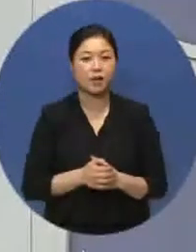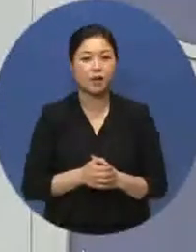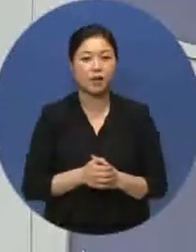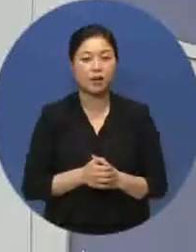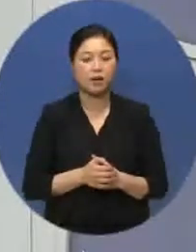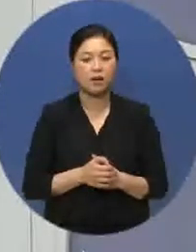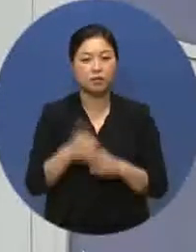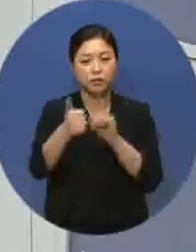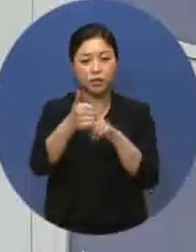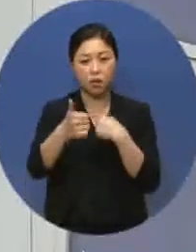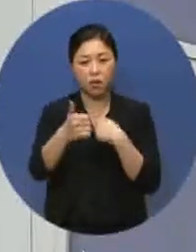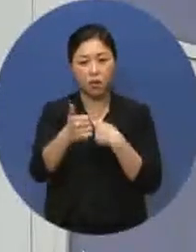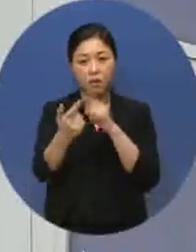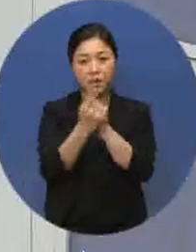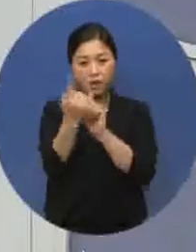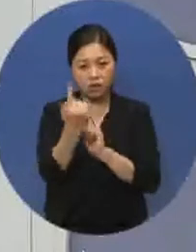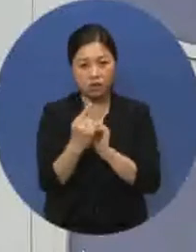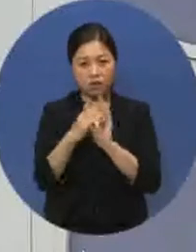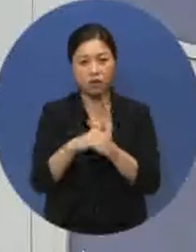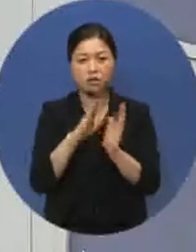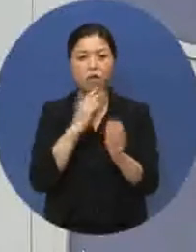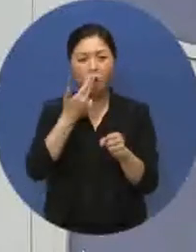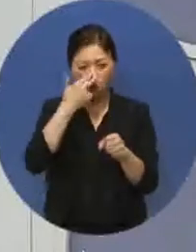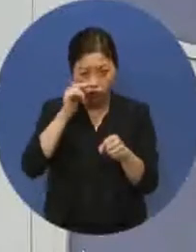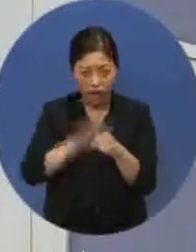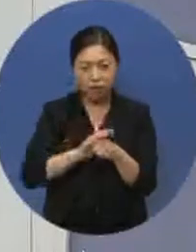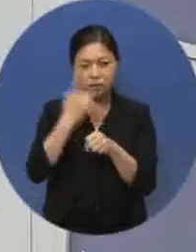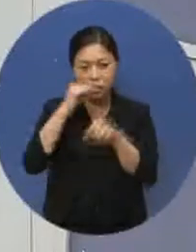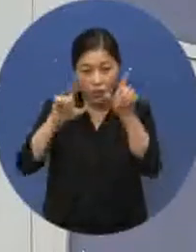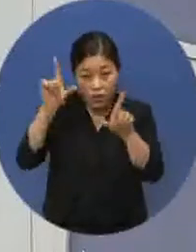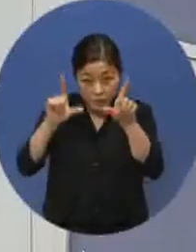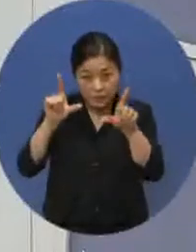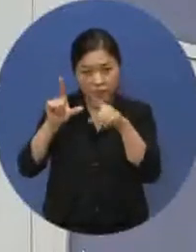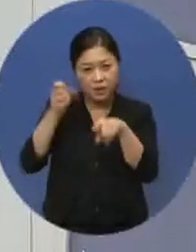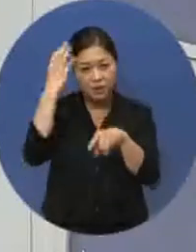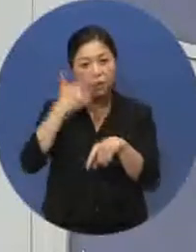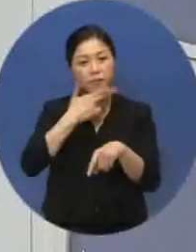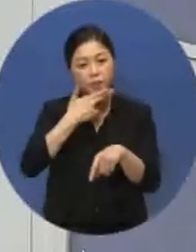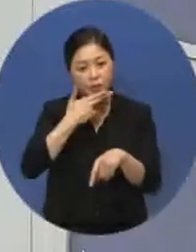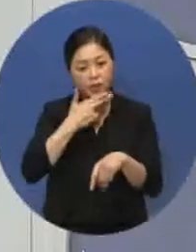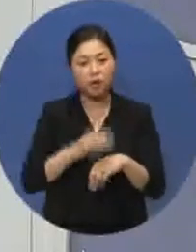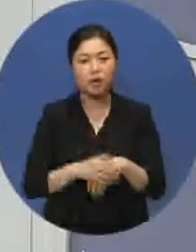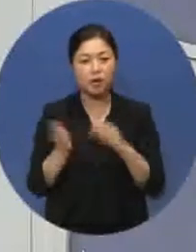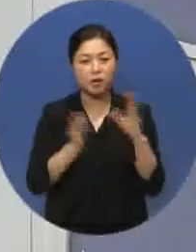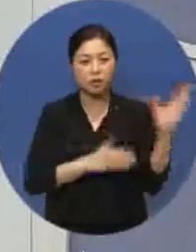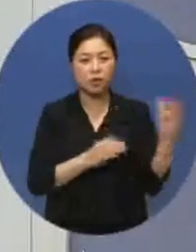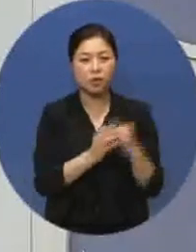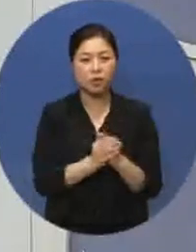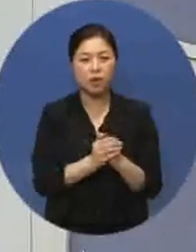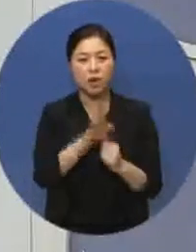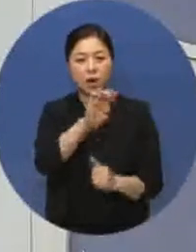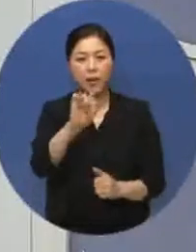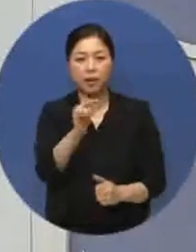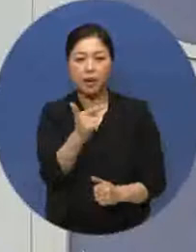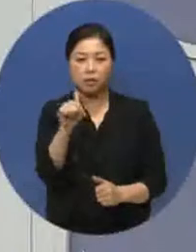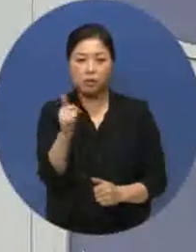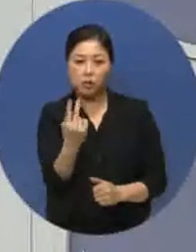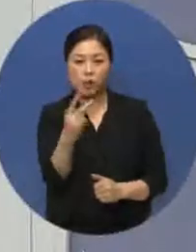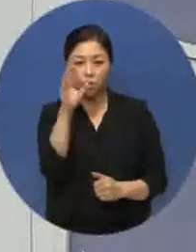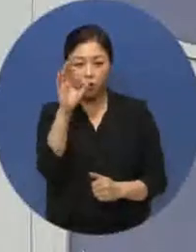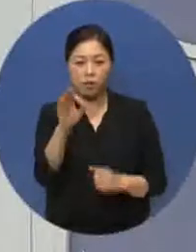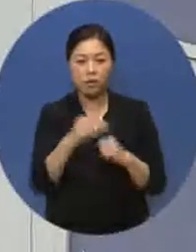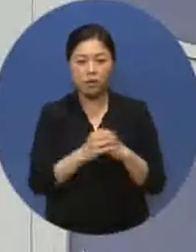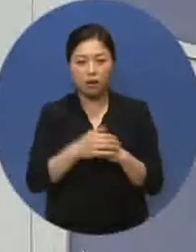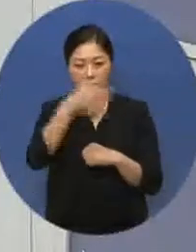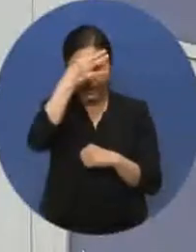당시 저를 찾아왔을 때 정말 억울한 그 눈빛이 지금도 잊혀지지 않은 그런 분이셨고 또 한 분은 판교에 보면은